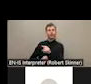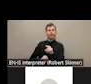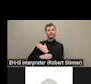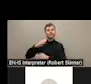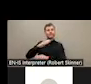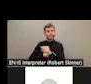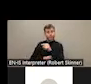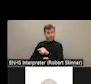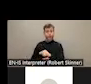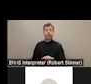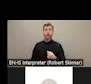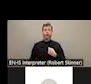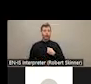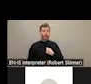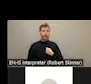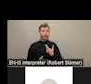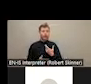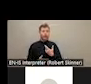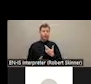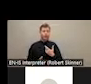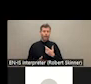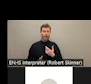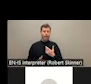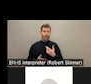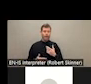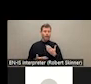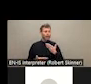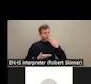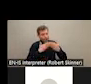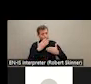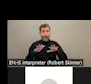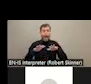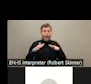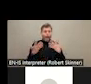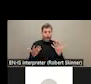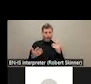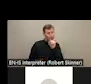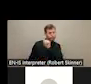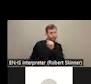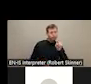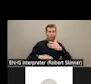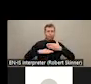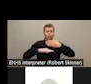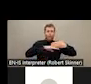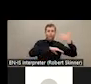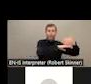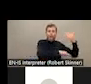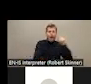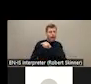barrières qui font obstacle à la participation des personnes handicapées dans tous les domaines.